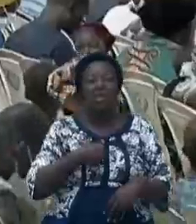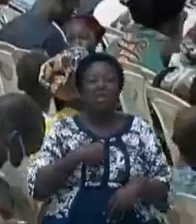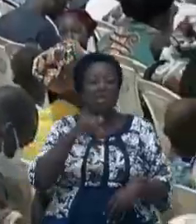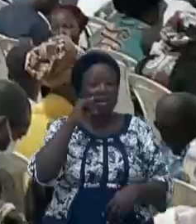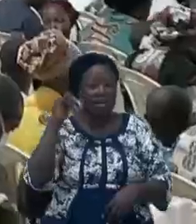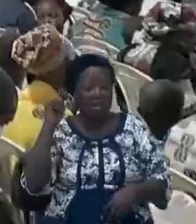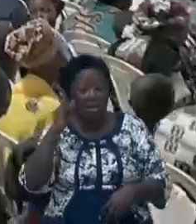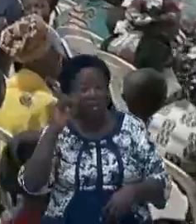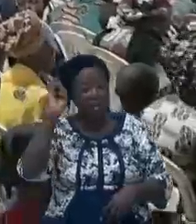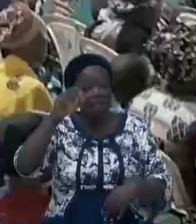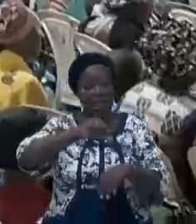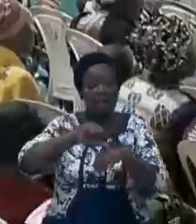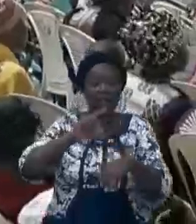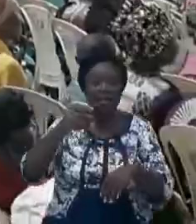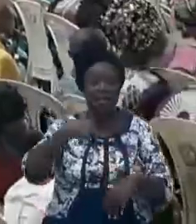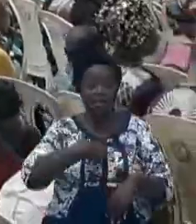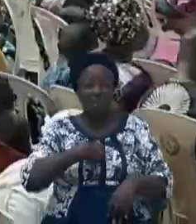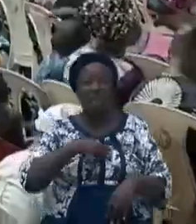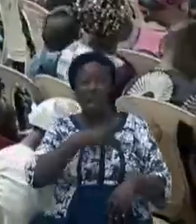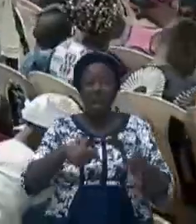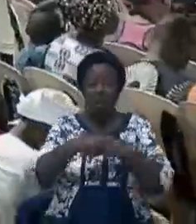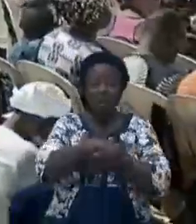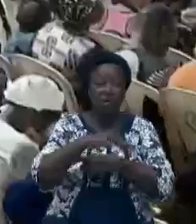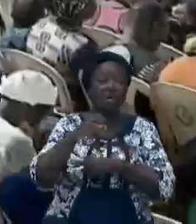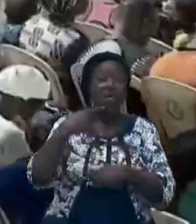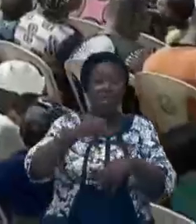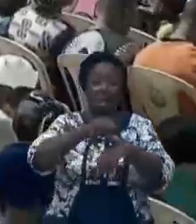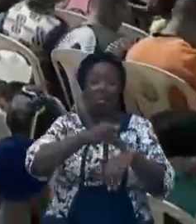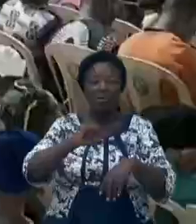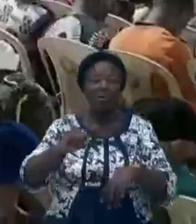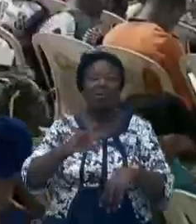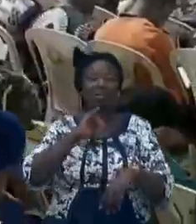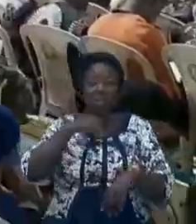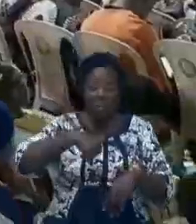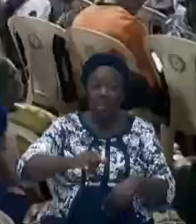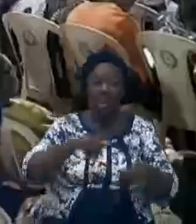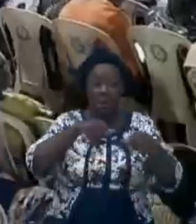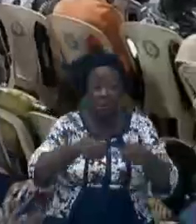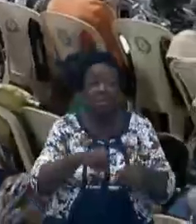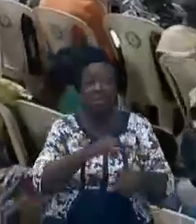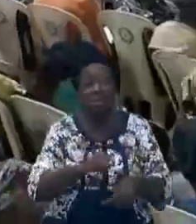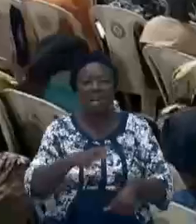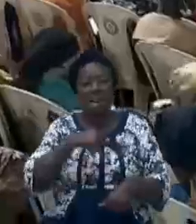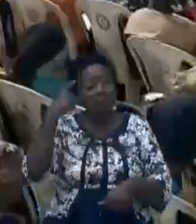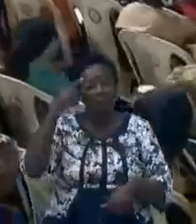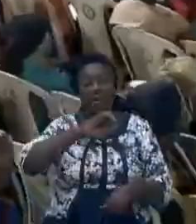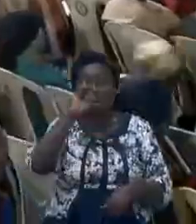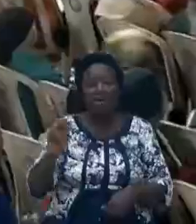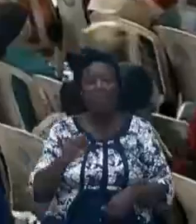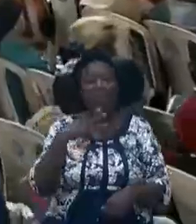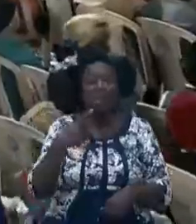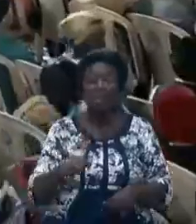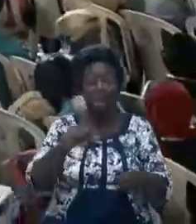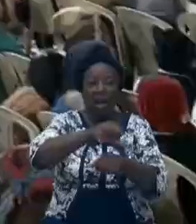qu'il m'a - emma ou 1 hier emma 1 aujourd'hui il m'a et -